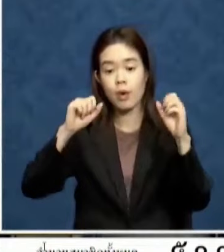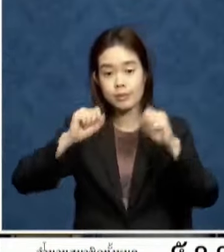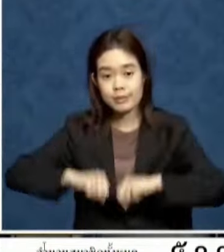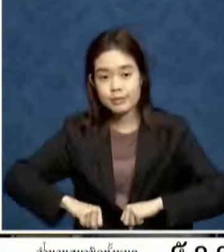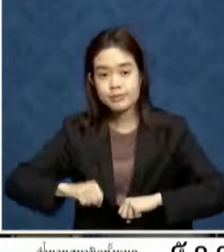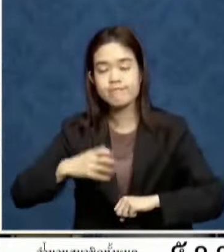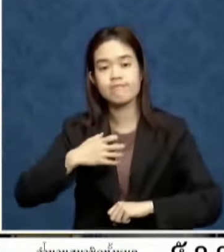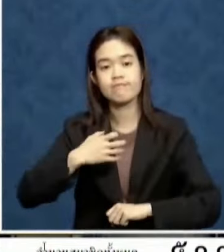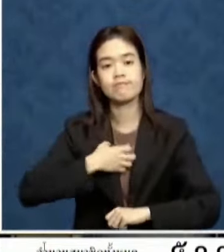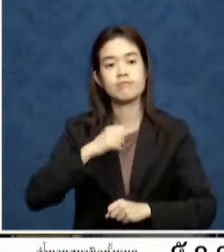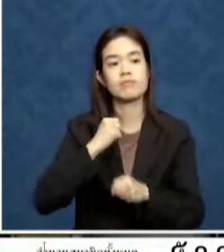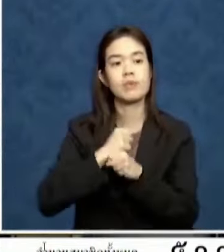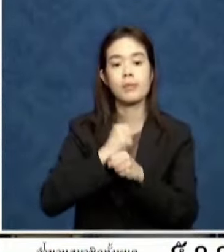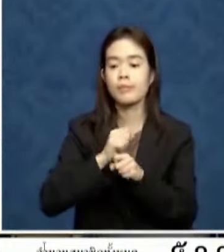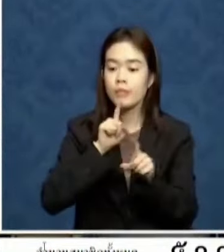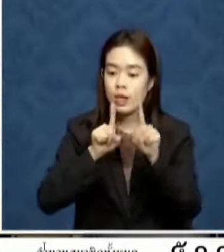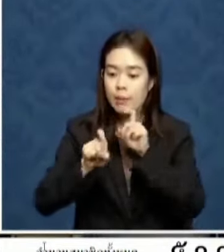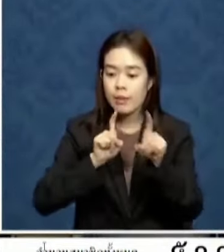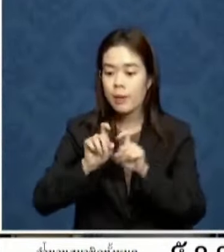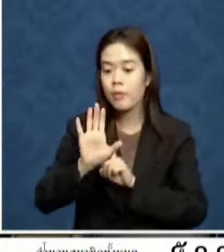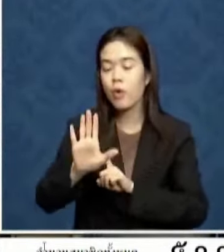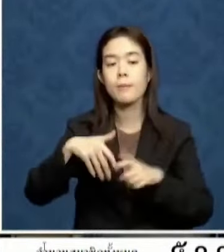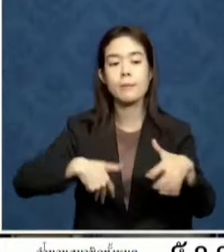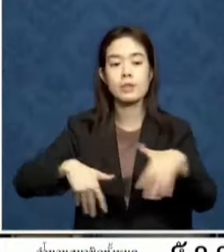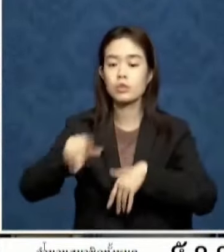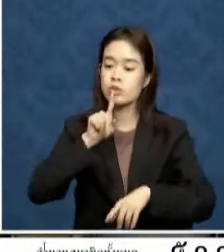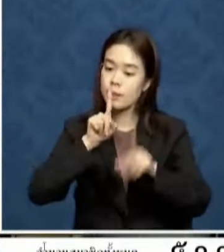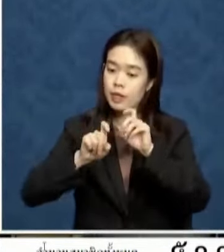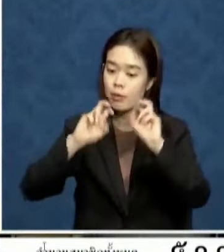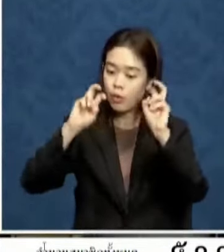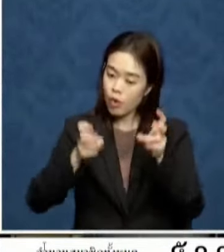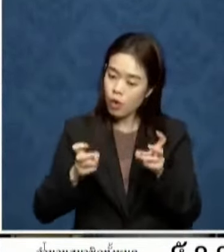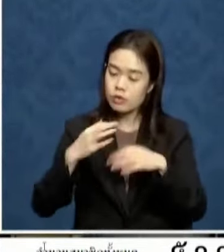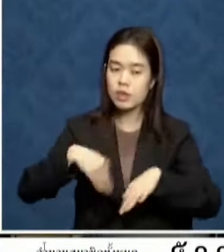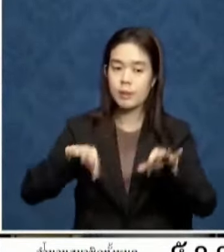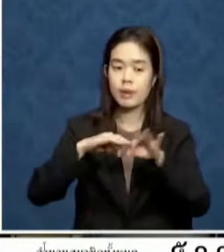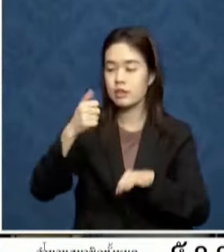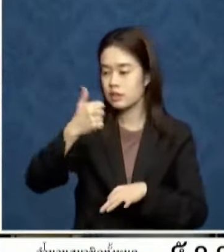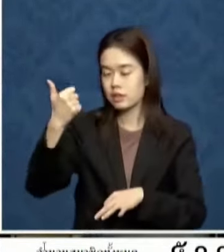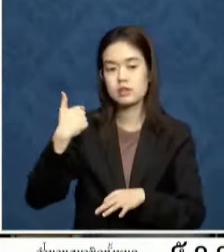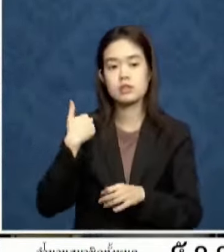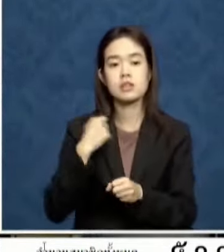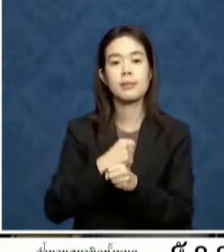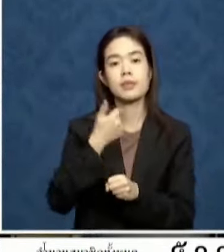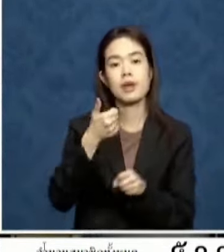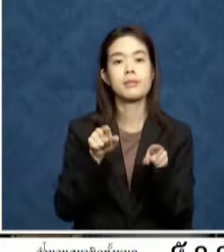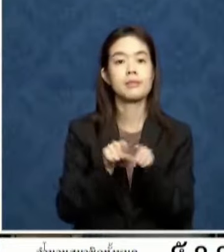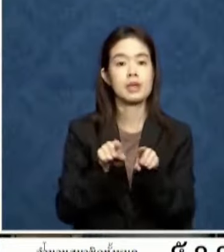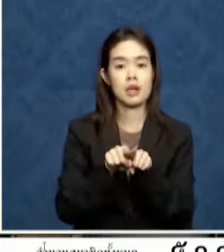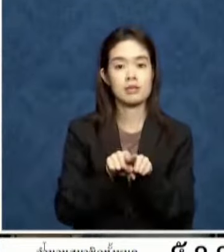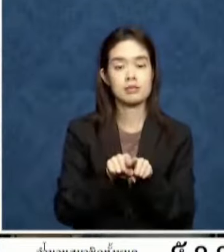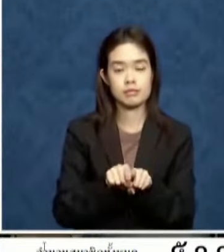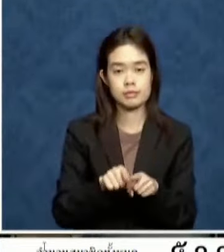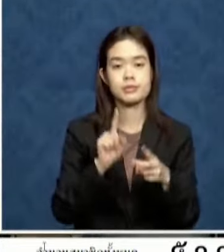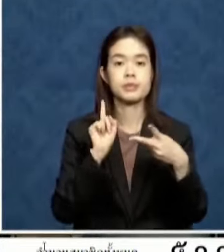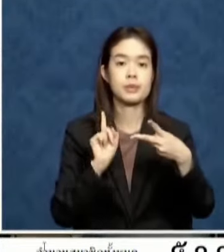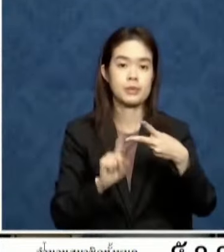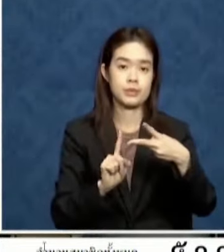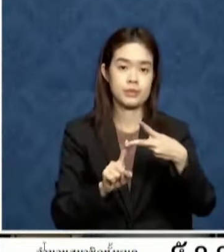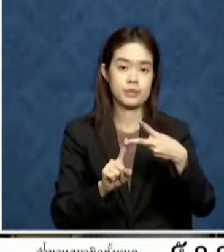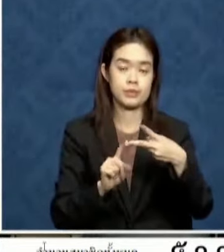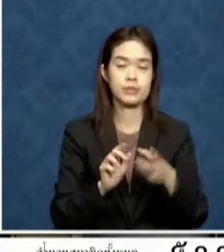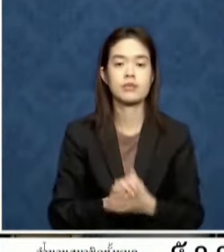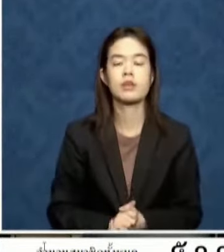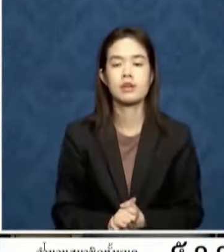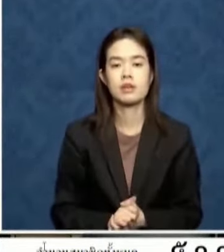ป็นเครื่องมือในการสอบถามความเห็นของประชาชนในประเด็นอื่นๆที่เราเห็นว่าสำคัญได้แต่อีกประการนะครับท่านประธานก็คือ